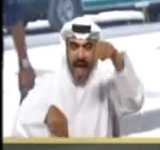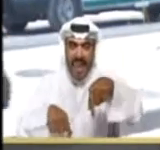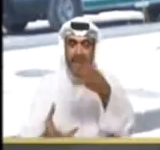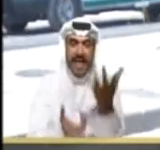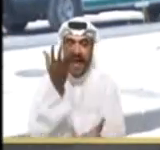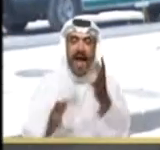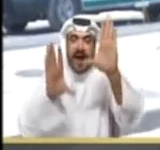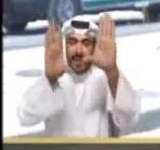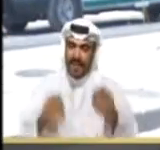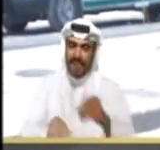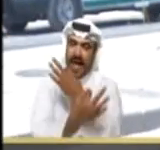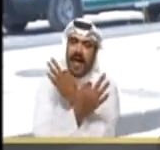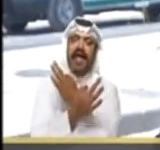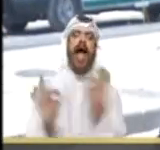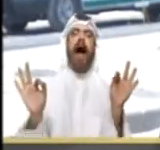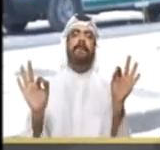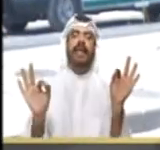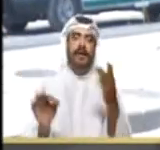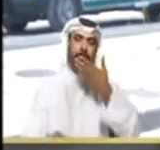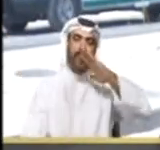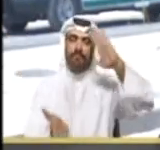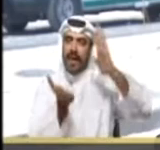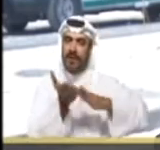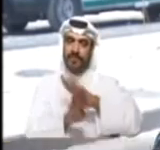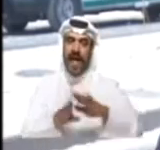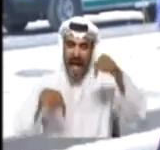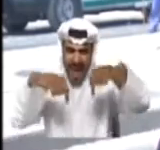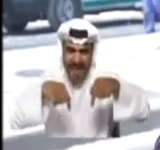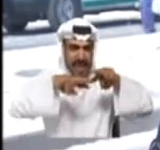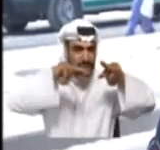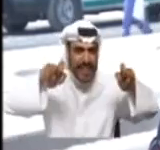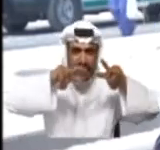بالكامل وانتهى بالكامل بفضل الله سبحانه وتعالى، ومن ثم بس نعمل عملية